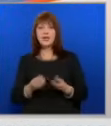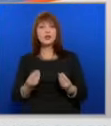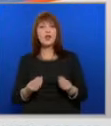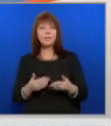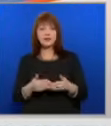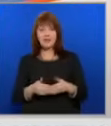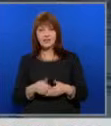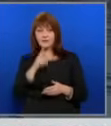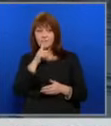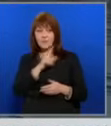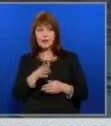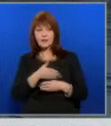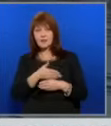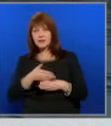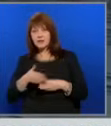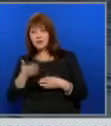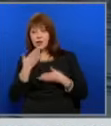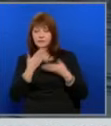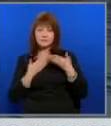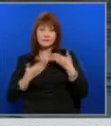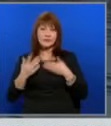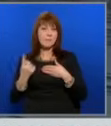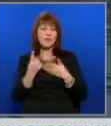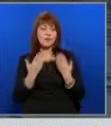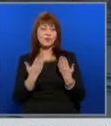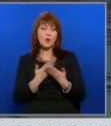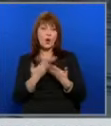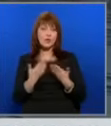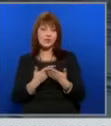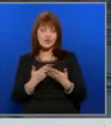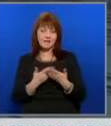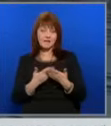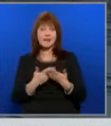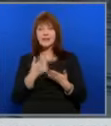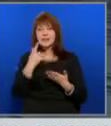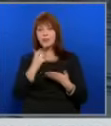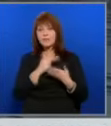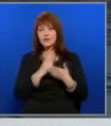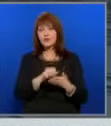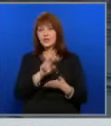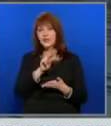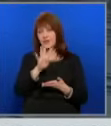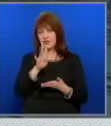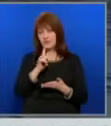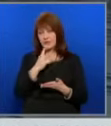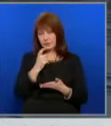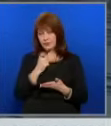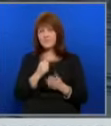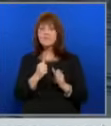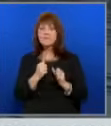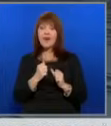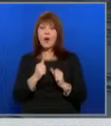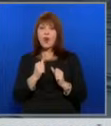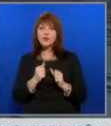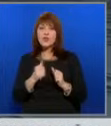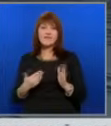Добър вечер и в момента продължава дискусията по първото четене на бюджета за 2024 година. Очаквано срещу него